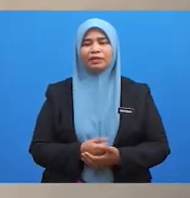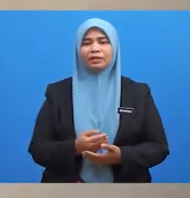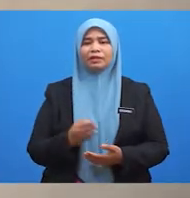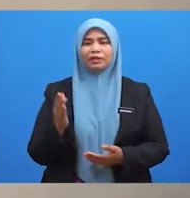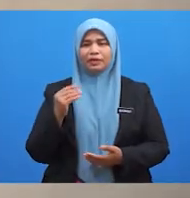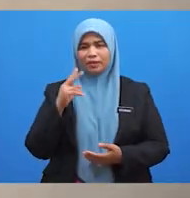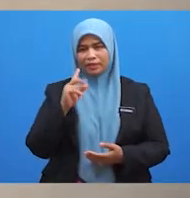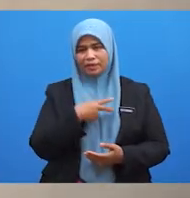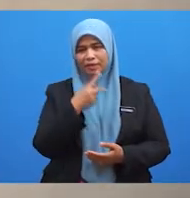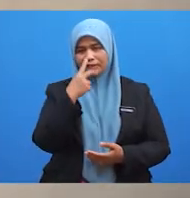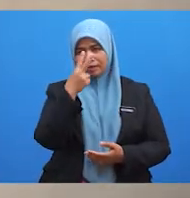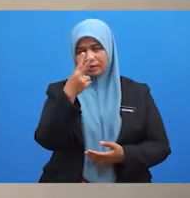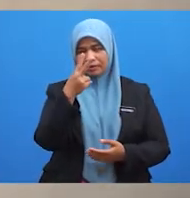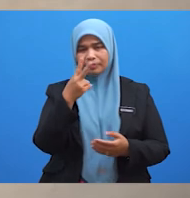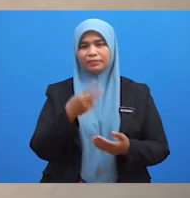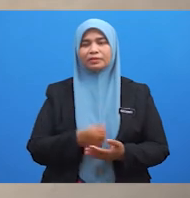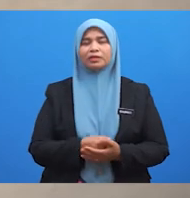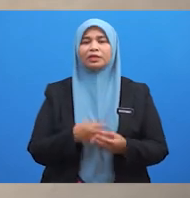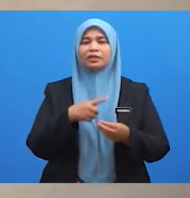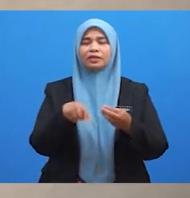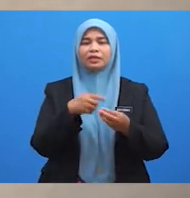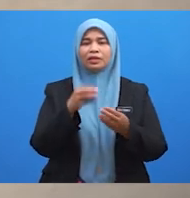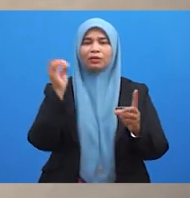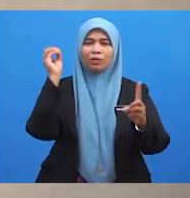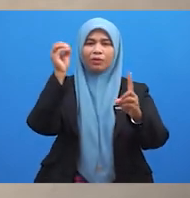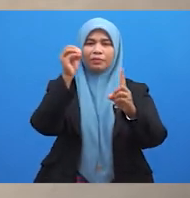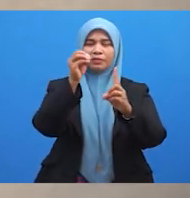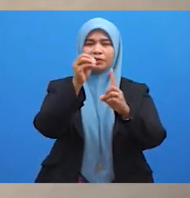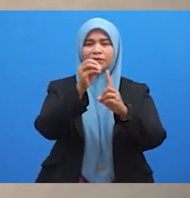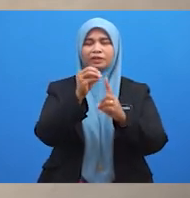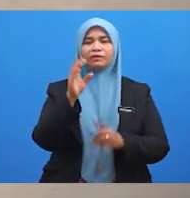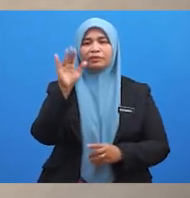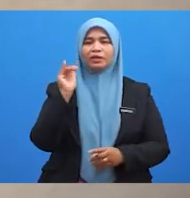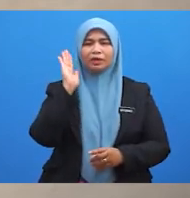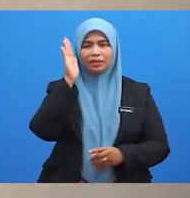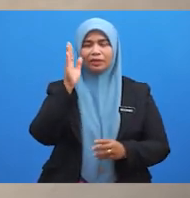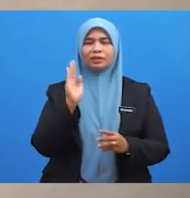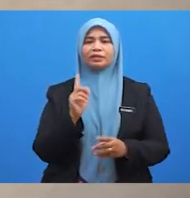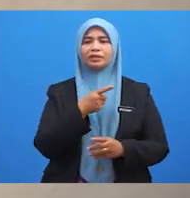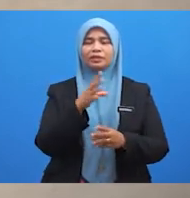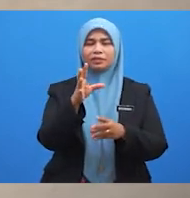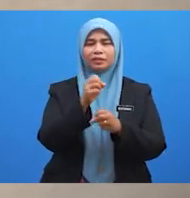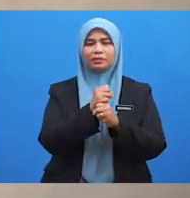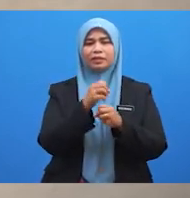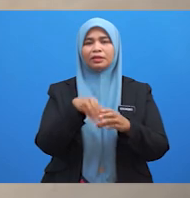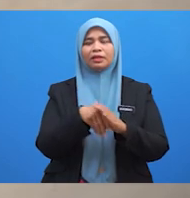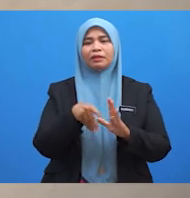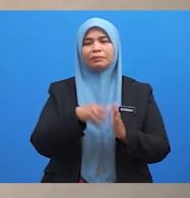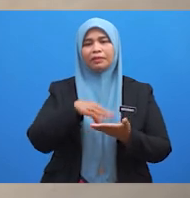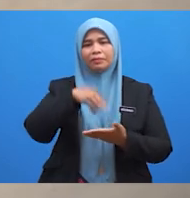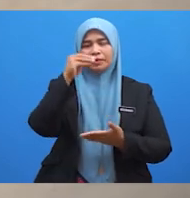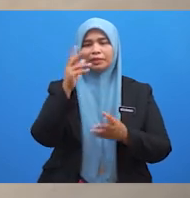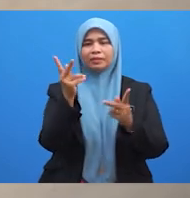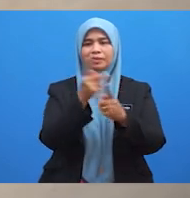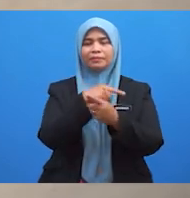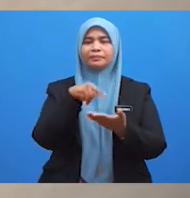marilah kita lihat dahulu tentang objektif yang akan kita capai dalam pembelajaran